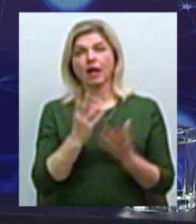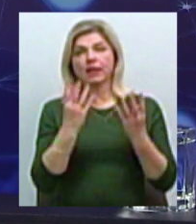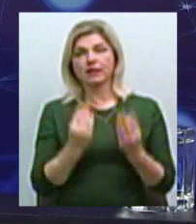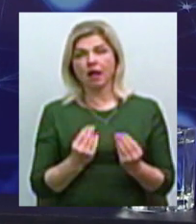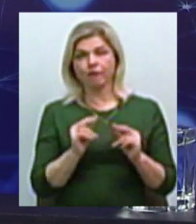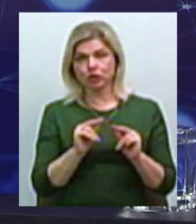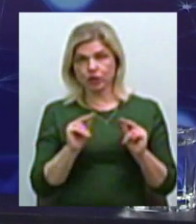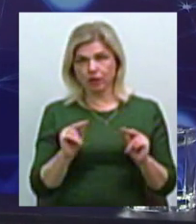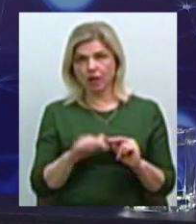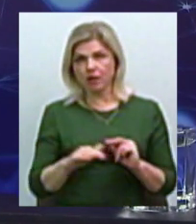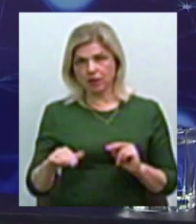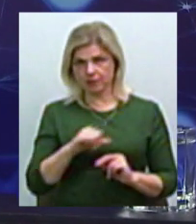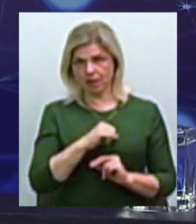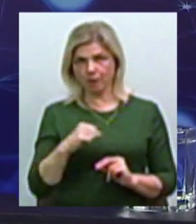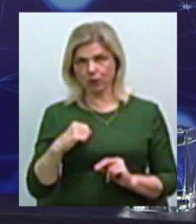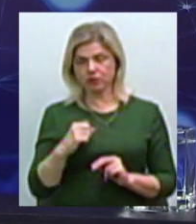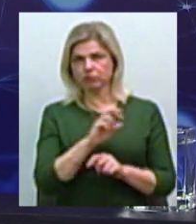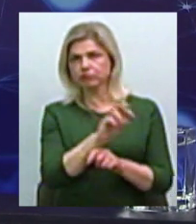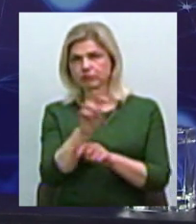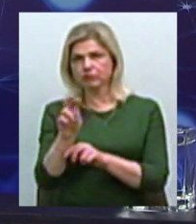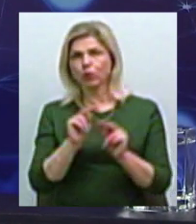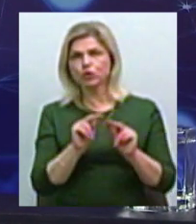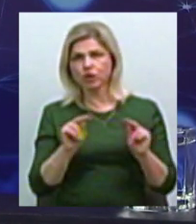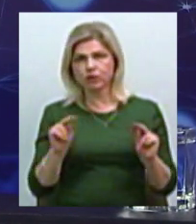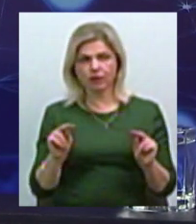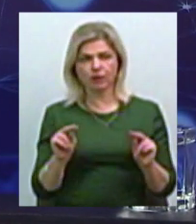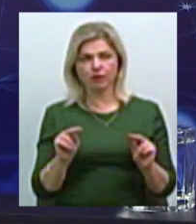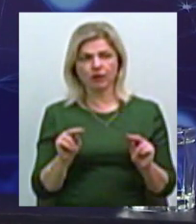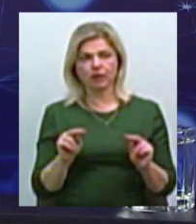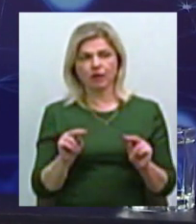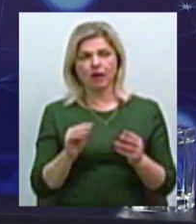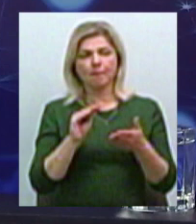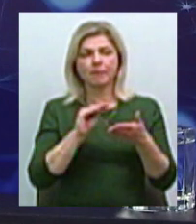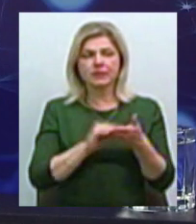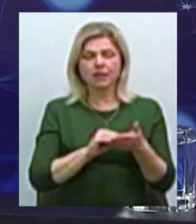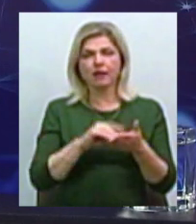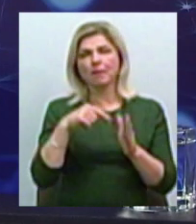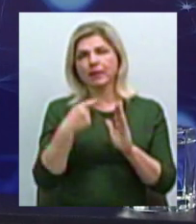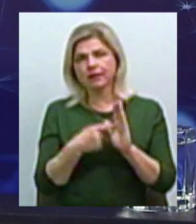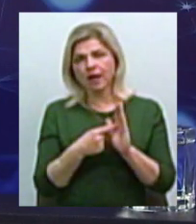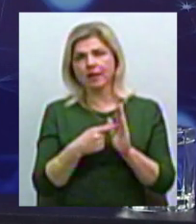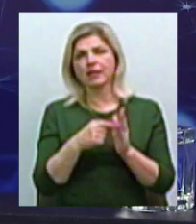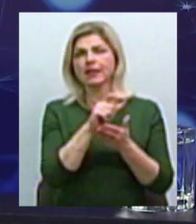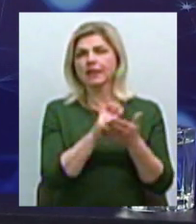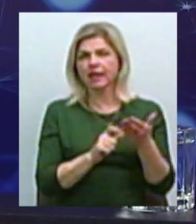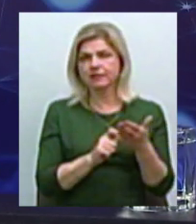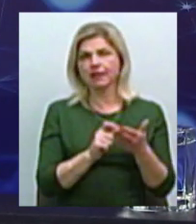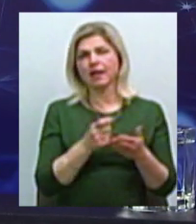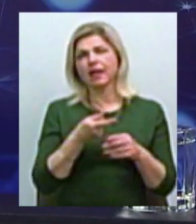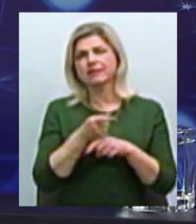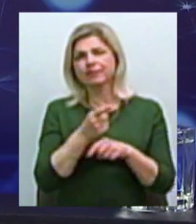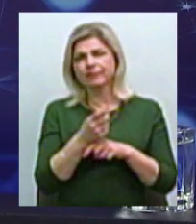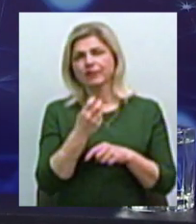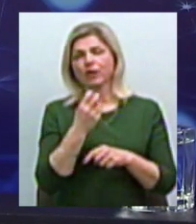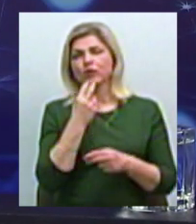вони самостійно обійшли всіх вчителів, підставили якийсь там текст, питання, тобто ще в якійсь